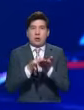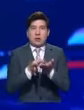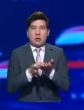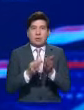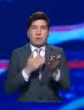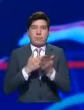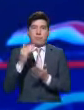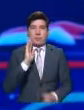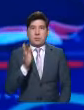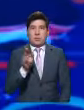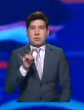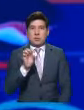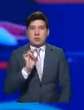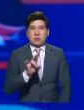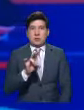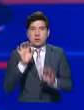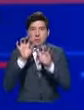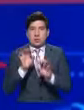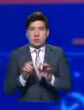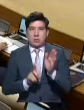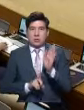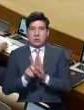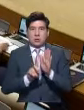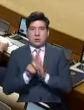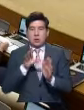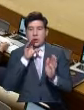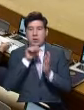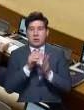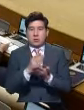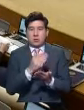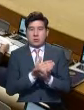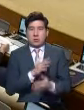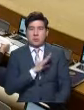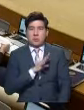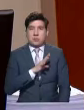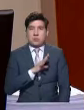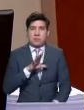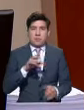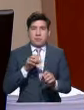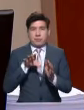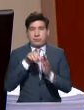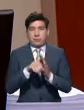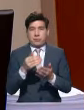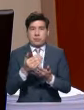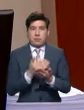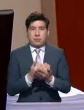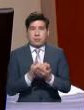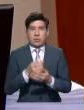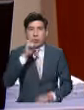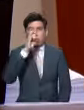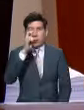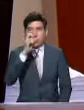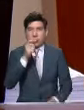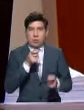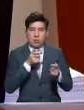артады. Мәжіліс заң жобасын бірінші оқылымда мақұлдады. Заң жобасы аясында ақпаратқа қол жеткізу саласына мемлекеттік бақылау